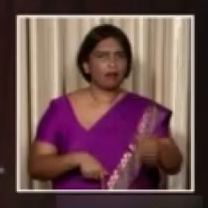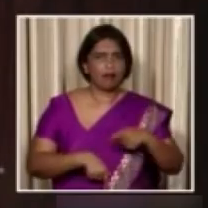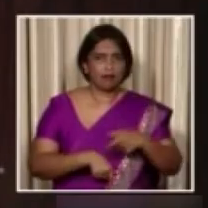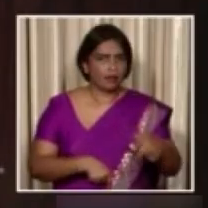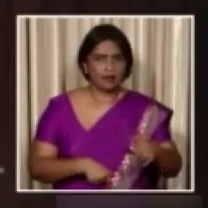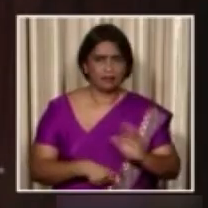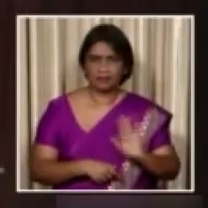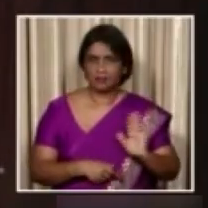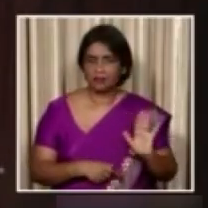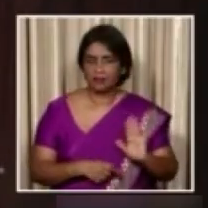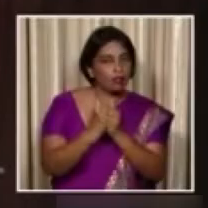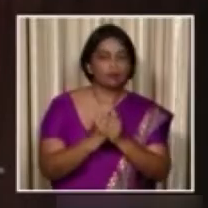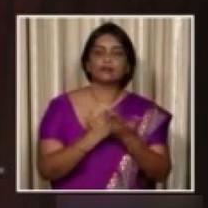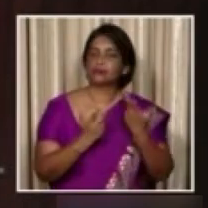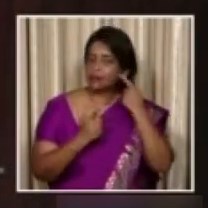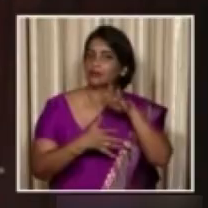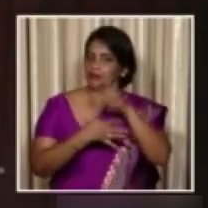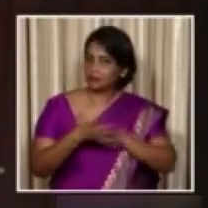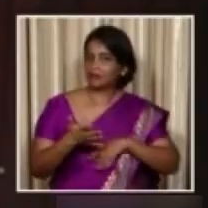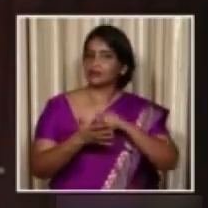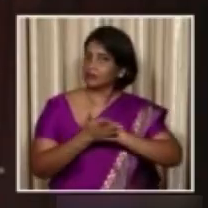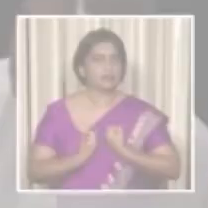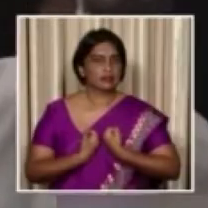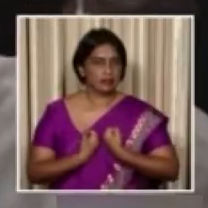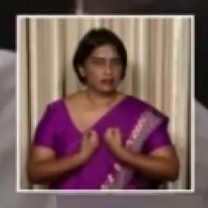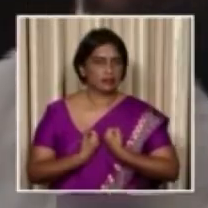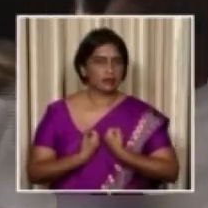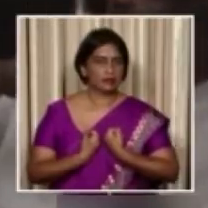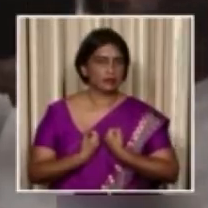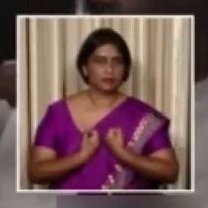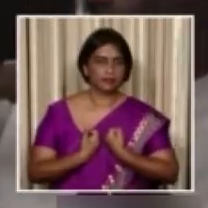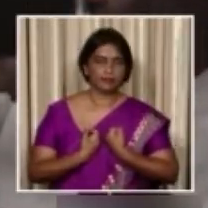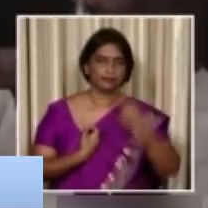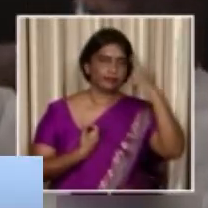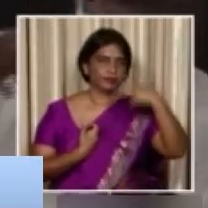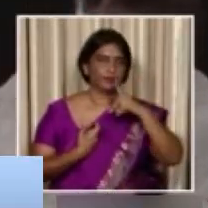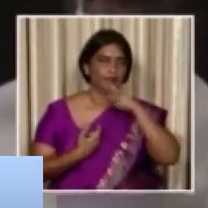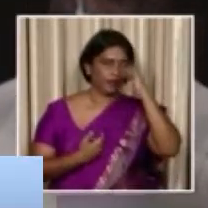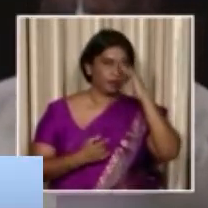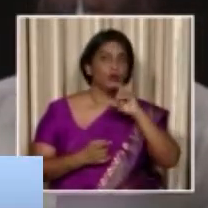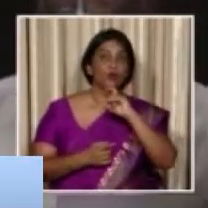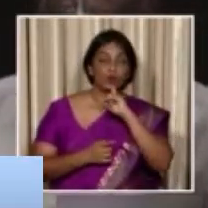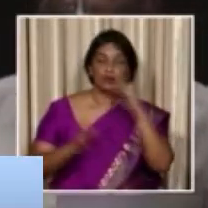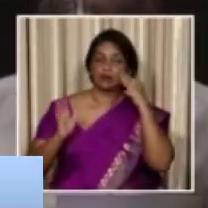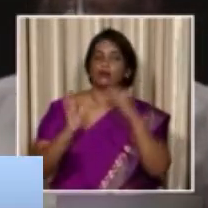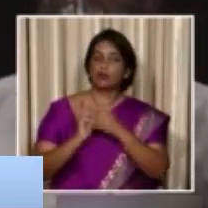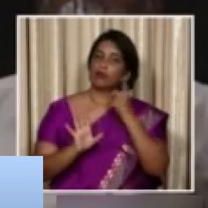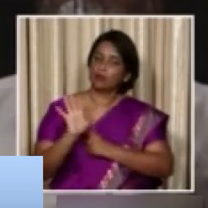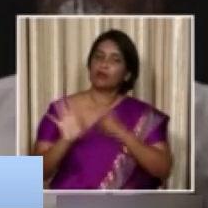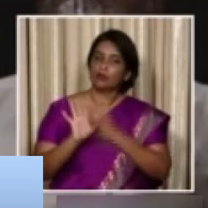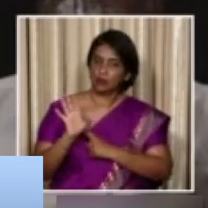තියෙන්නේ. මේ අයගෙන් බොහොම රාජිගතව ගන්න ඕනේ සාක්ෂි සටහනක්. කරුණ නියෝජ්‍ය කතානායකතුමනි අපරාධ නඩු පිළිබඳව මම අවුරුදු ගණනක්